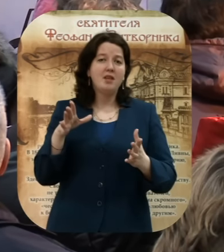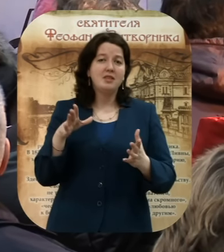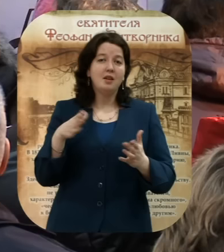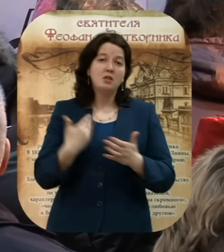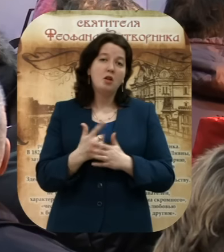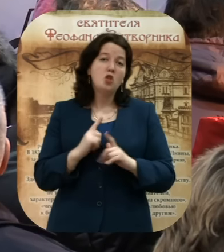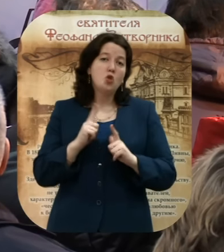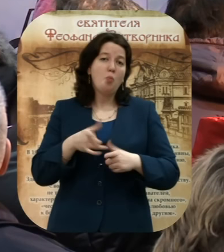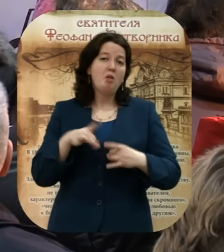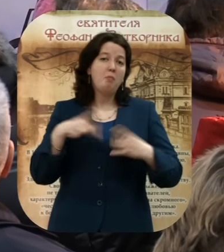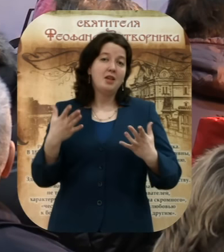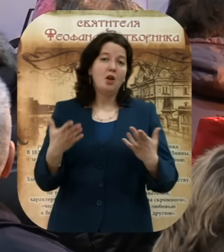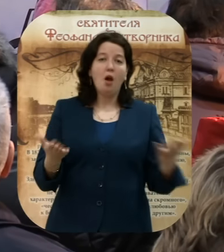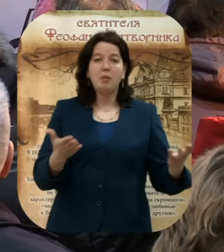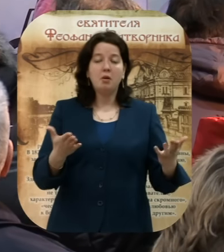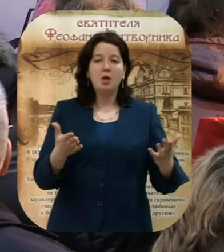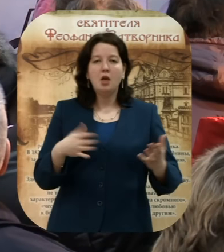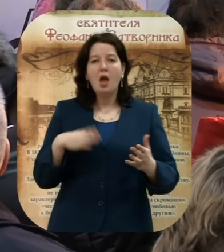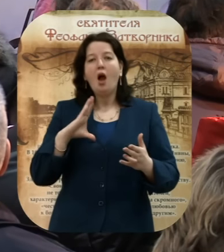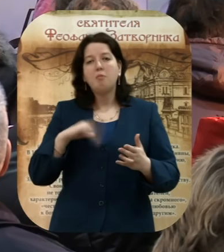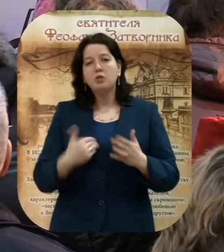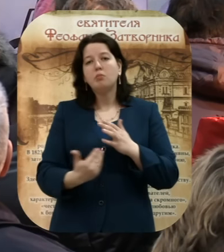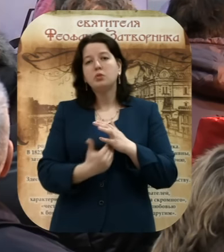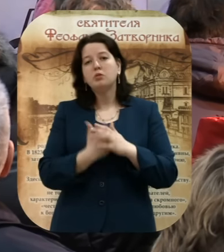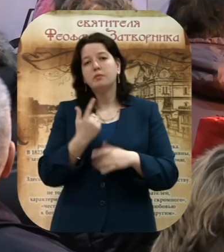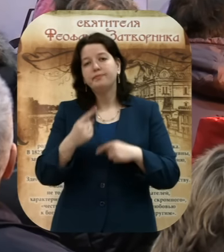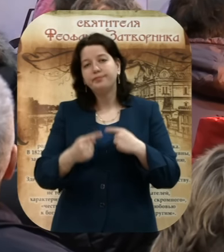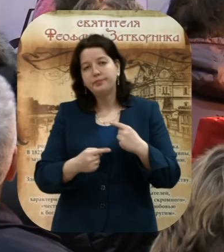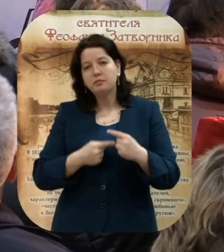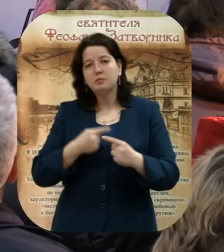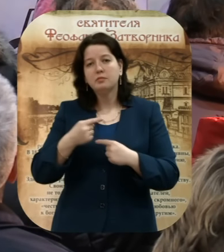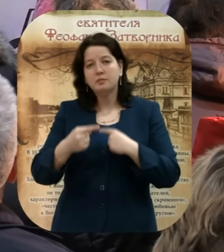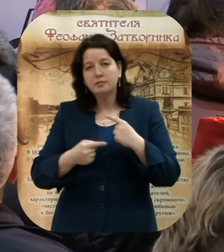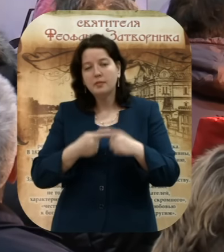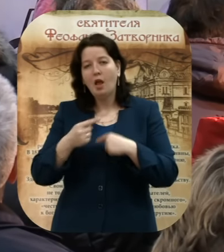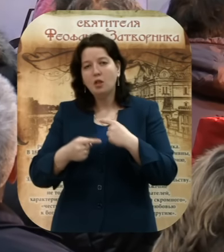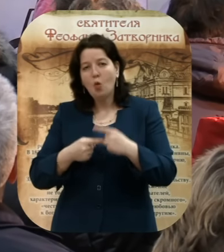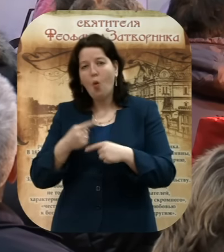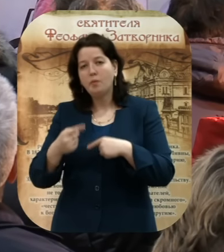Пришел праздник, раз, все, все, и потом опять идет, и опять идет.